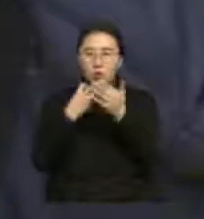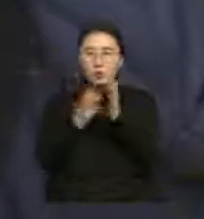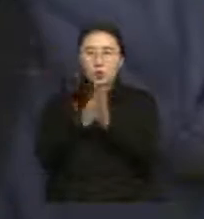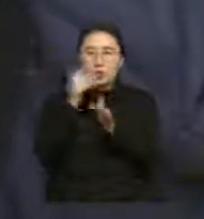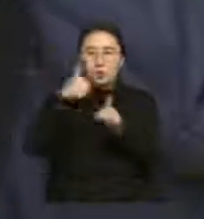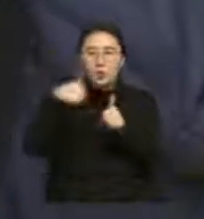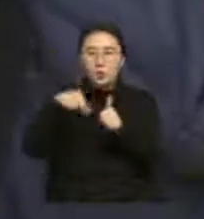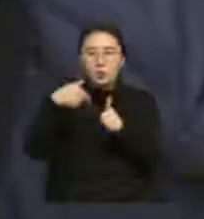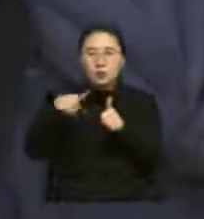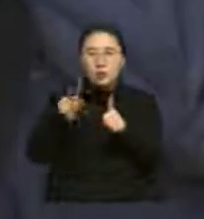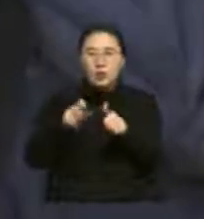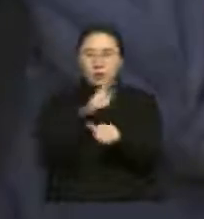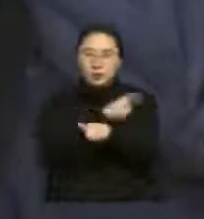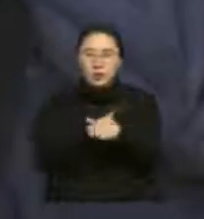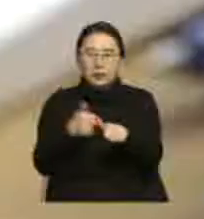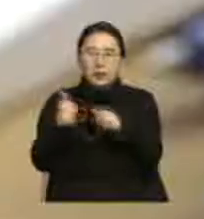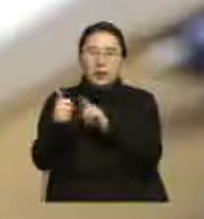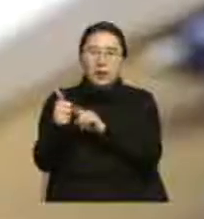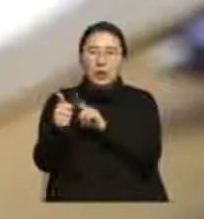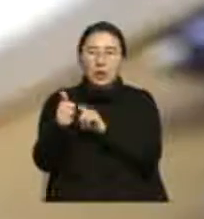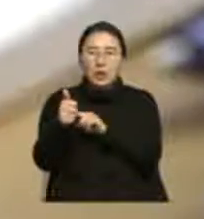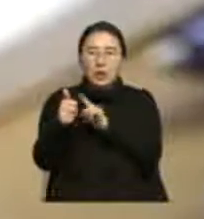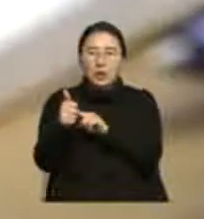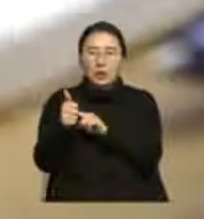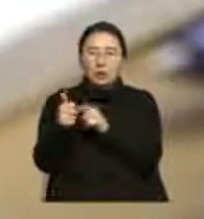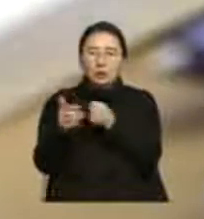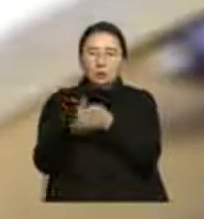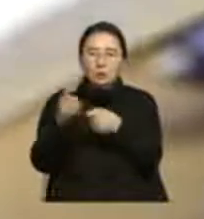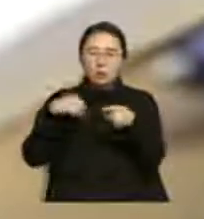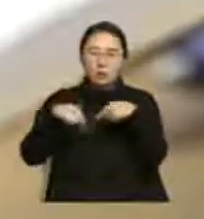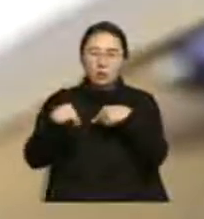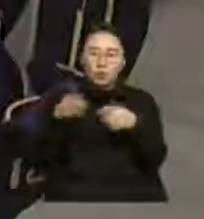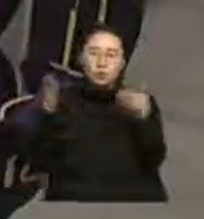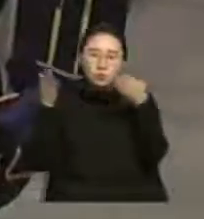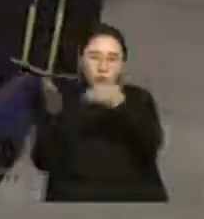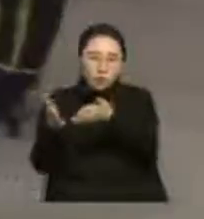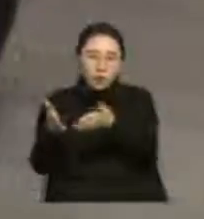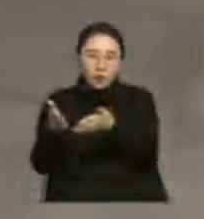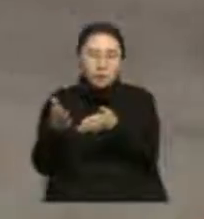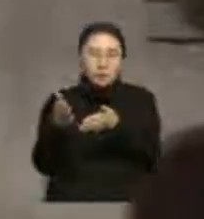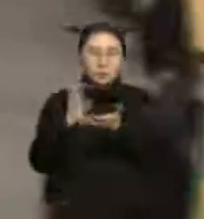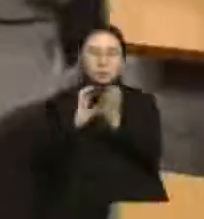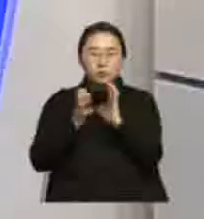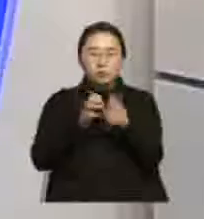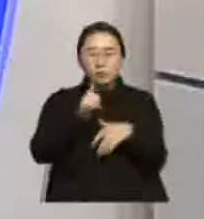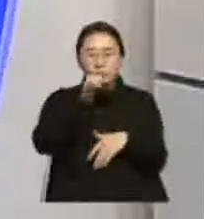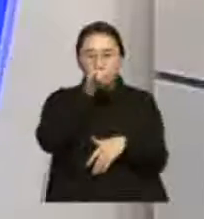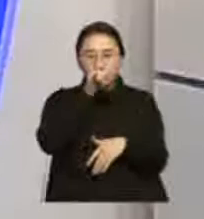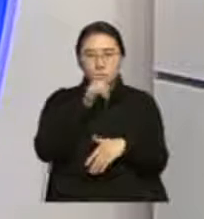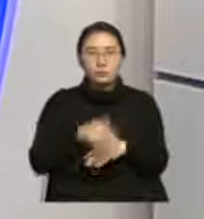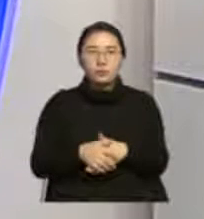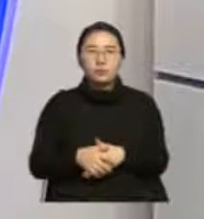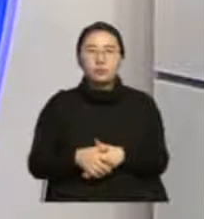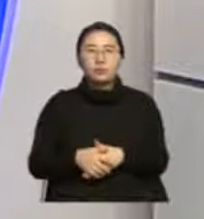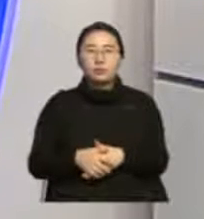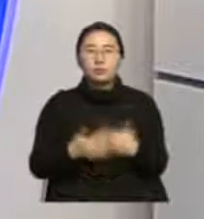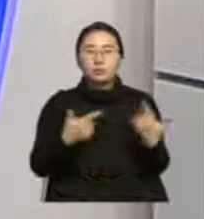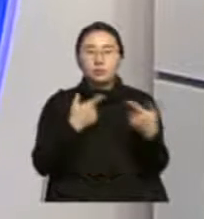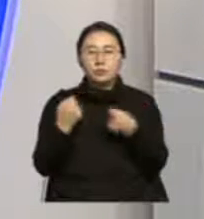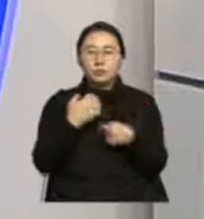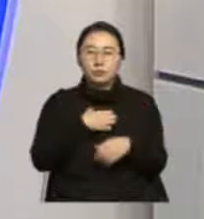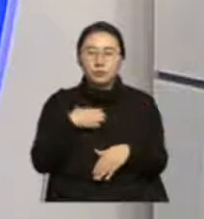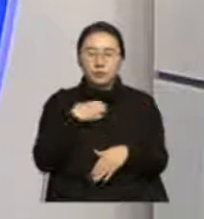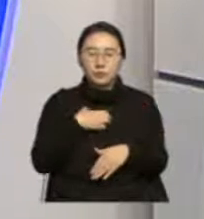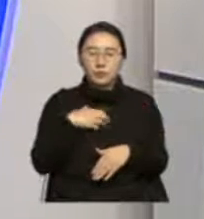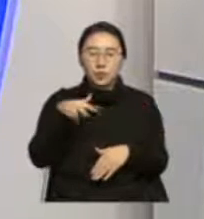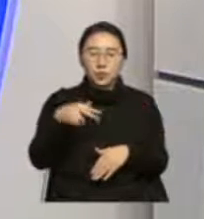교육감이 이사장으로 재직하고 있는 것으로 알려져 정치 편향 논란이 인 바 있습니다. 이 같은 우려에